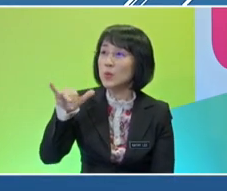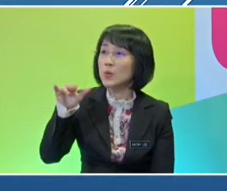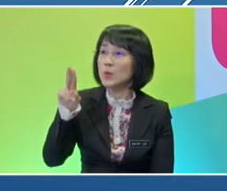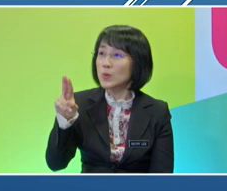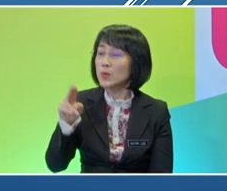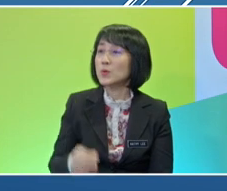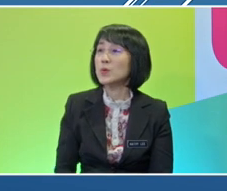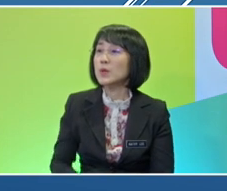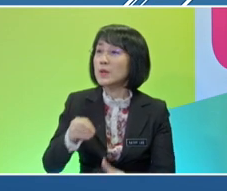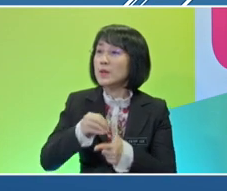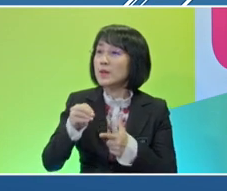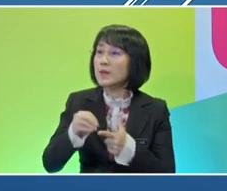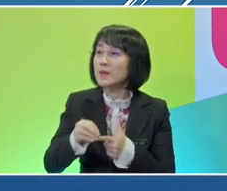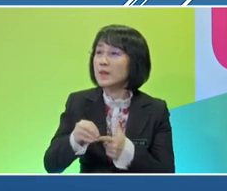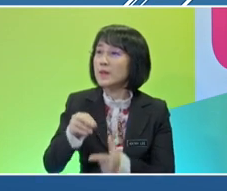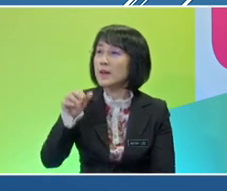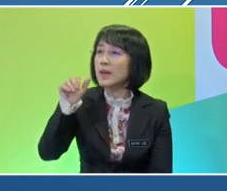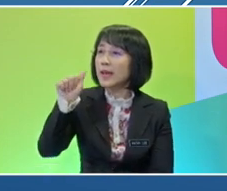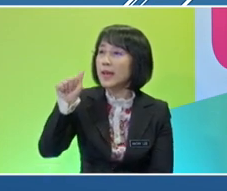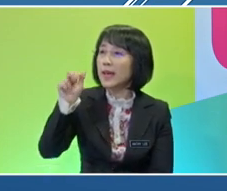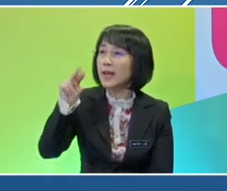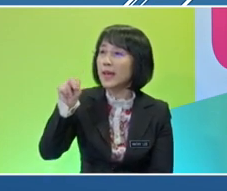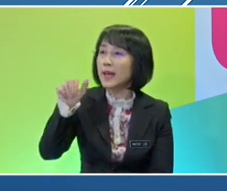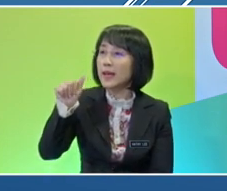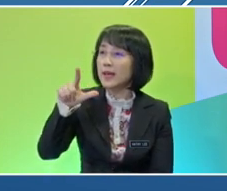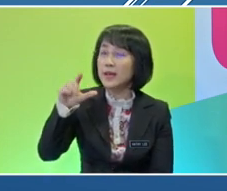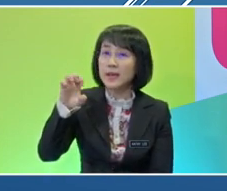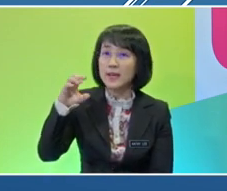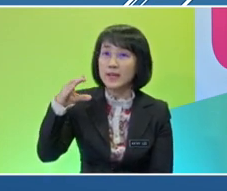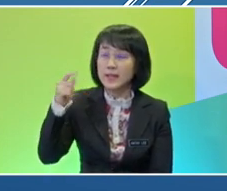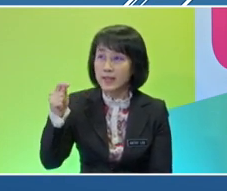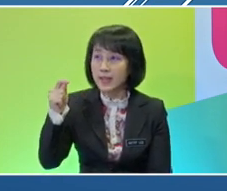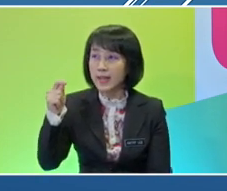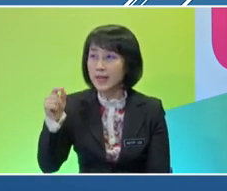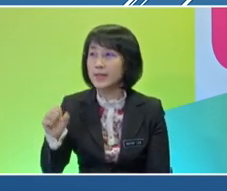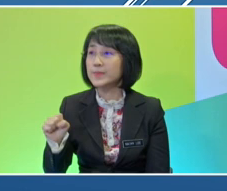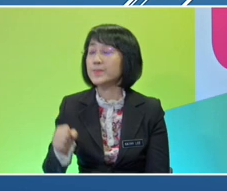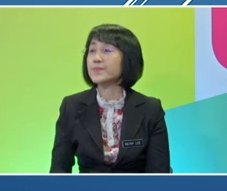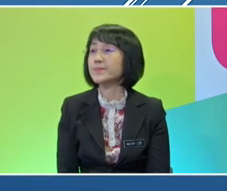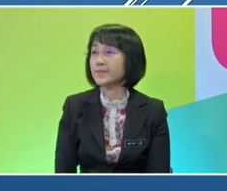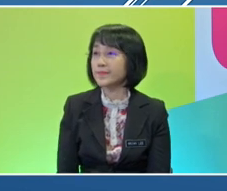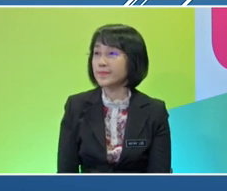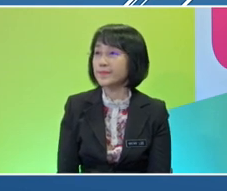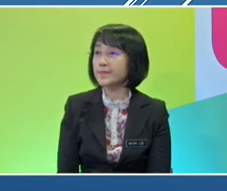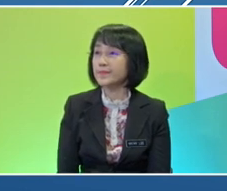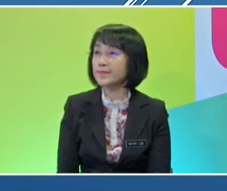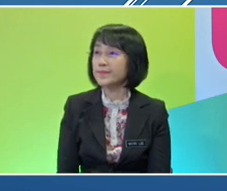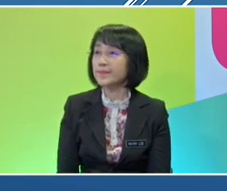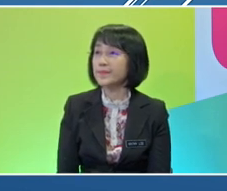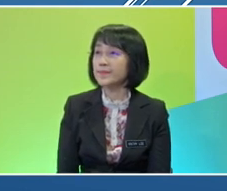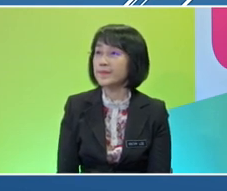karya-karya yang membaur kepada eee ideologi ideologi kaitan dengan pendidikan di dalam taman dan Cina